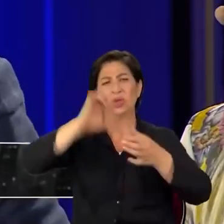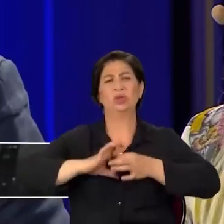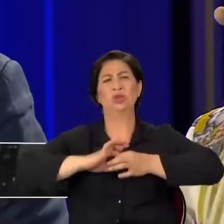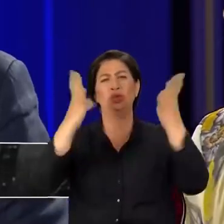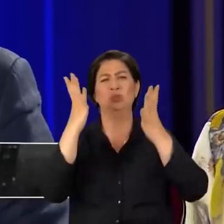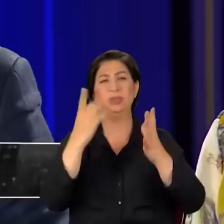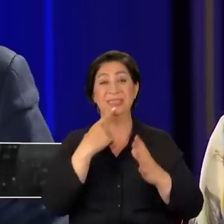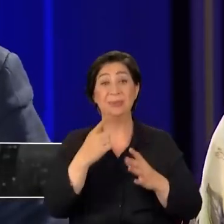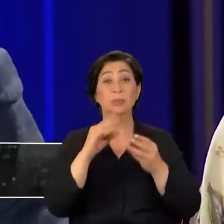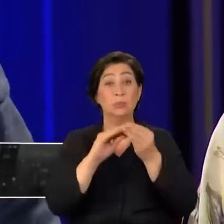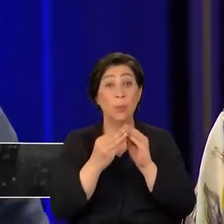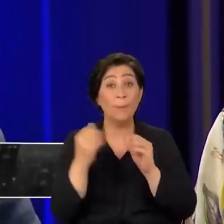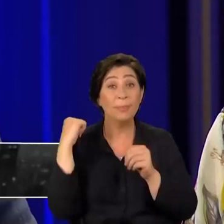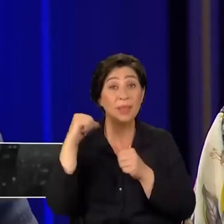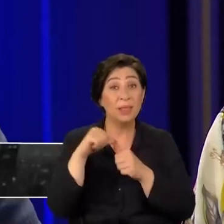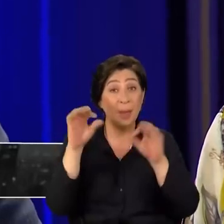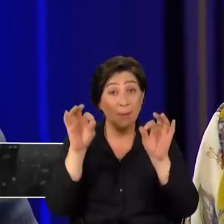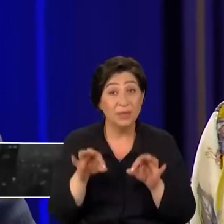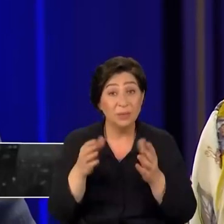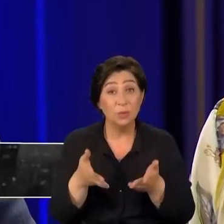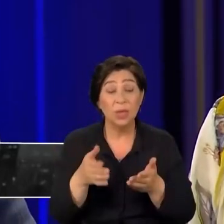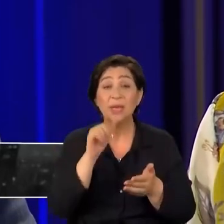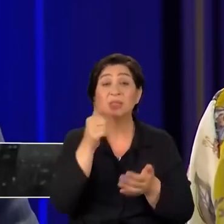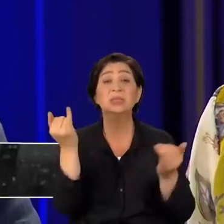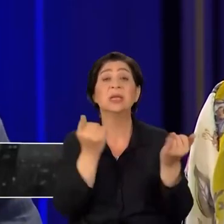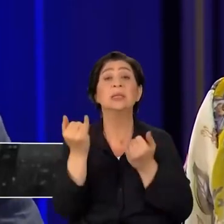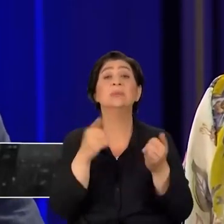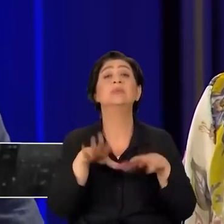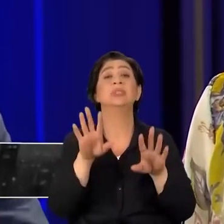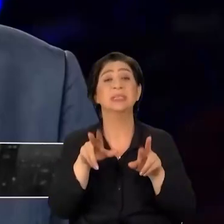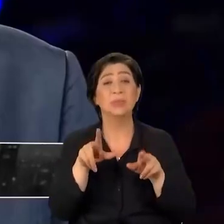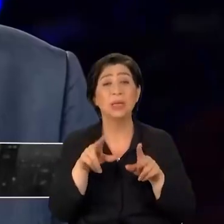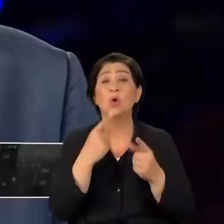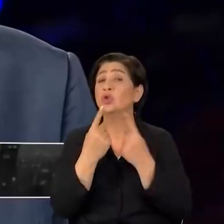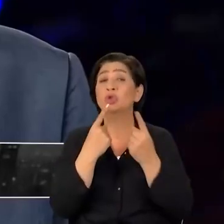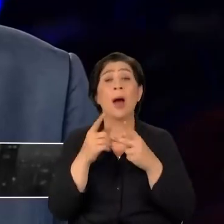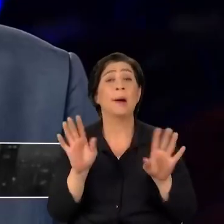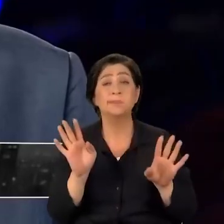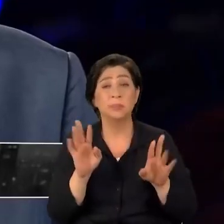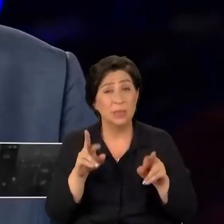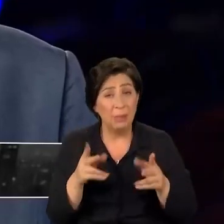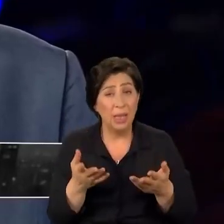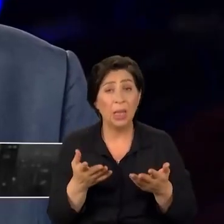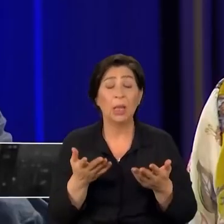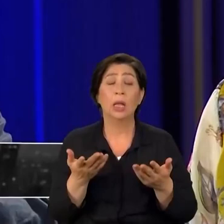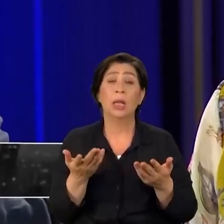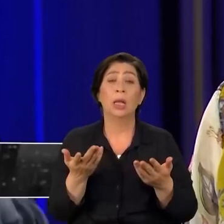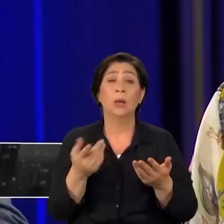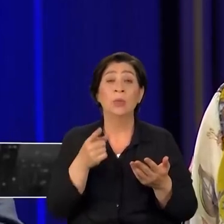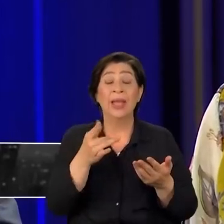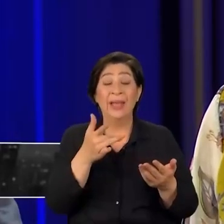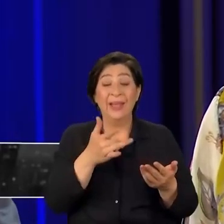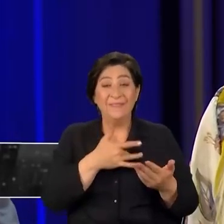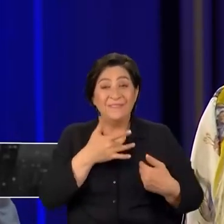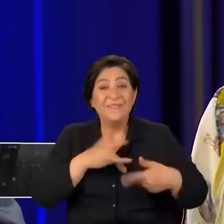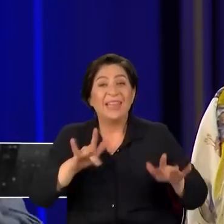dediğimiz sorun yeniden gündeme gelebiliyor. Hiç tartışılmamış gibi, hiç konuşulmamış gibi, hiç bununla ilgili